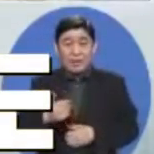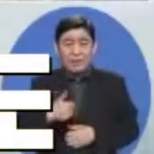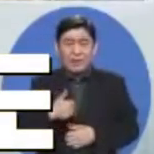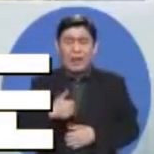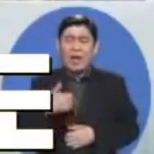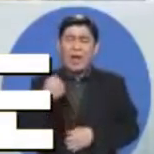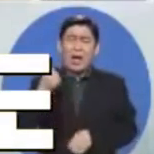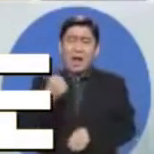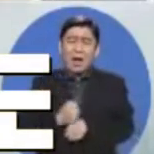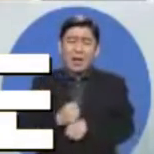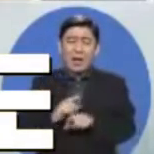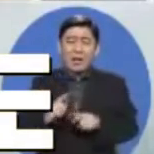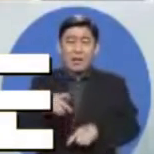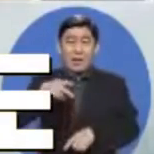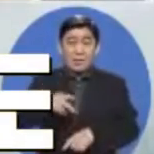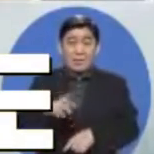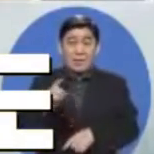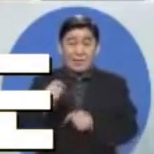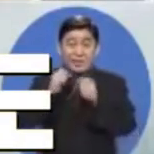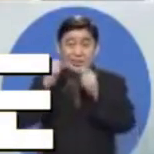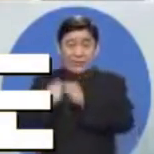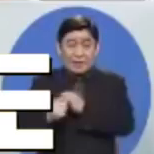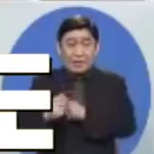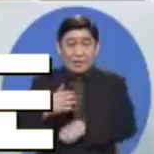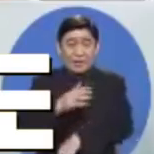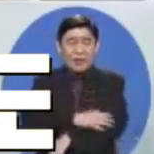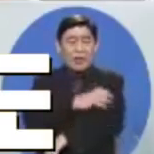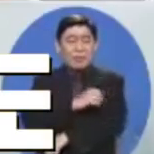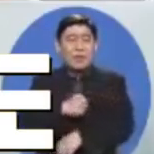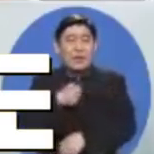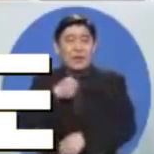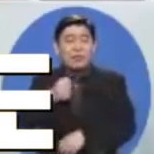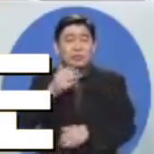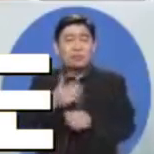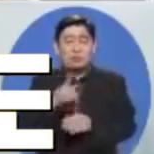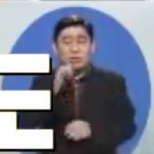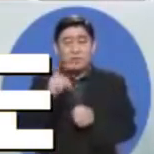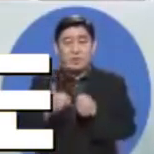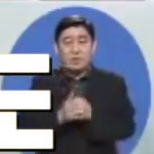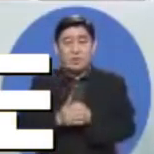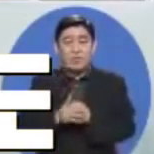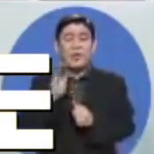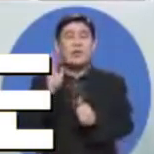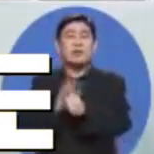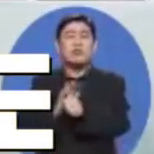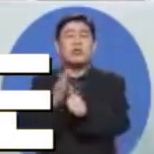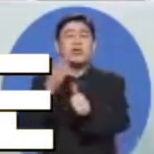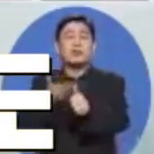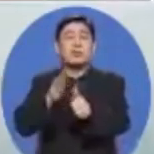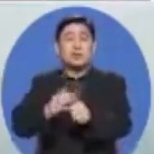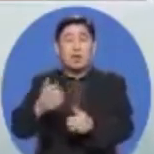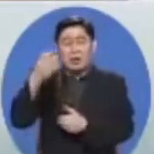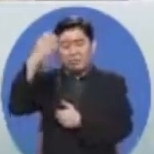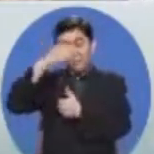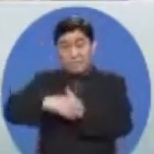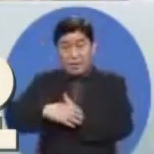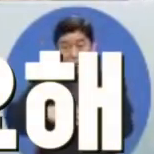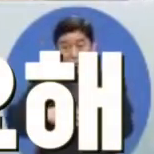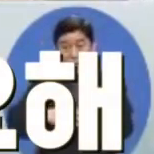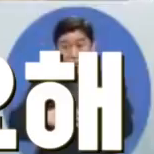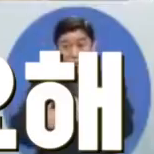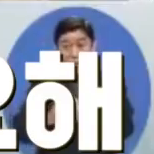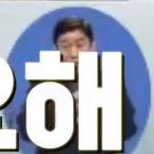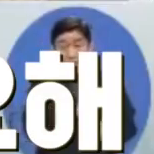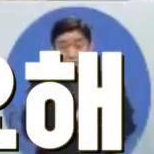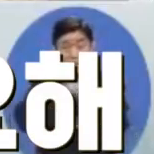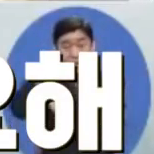아니고 PD가 사칭하는데 제가 옆에 인터뷰 중이었기 때문에 제가 그걸 도와줬다는 누명을 썼습니다. 그래서